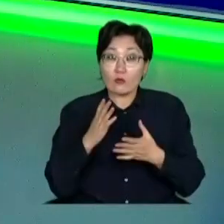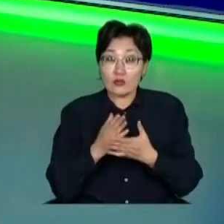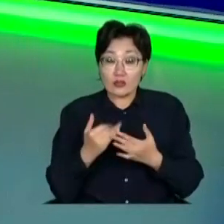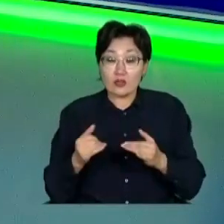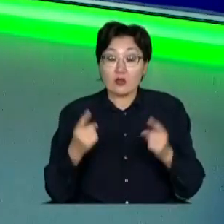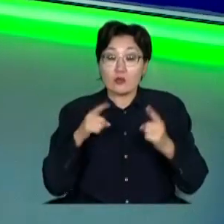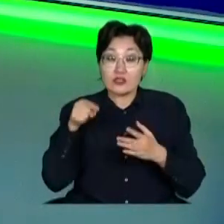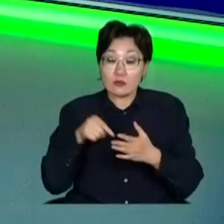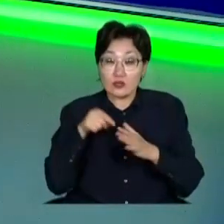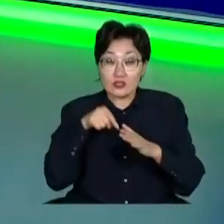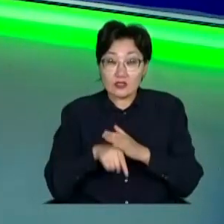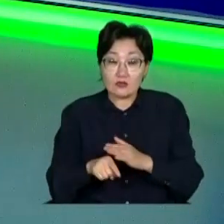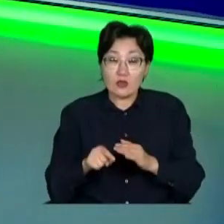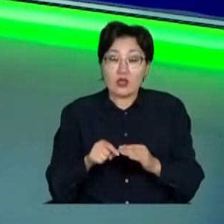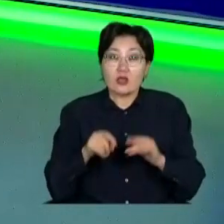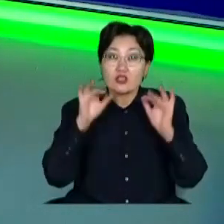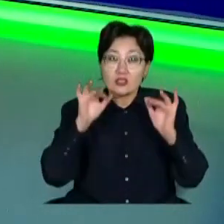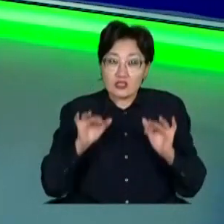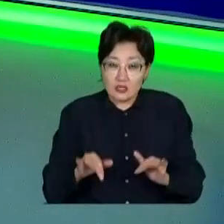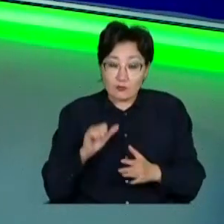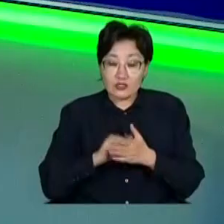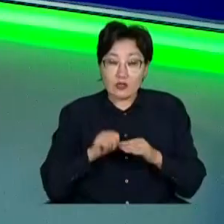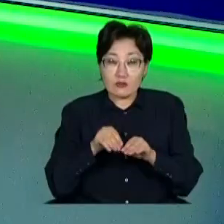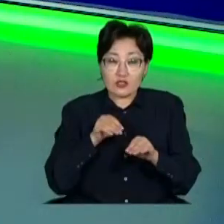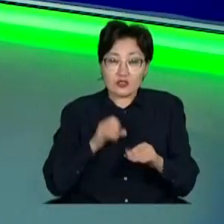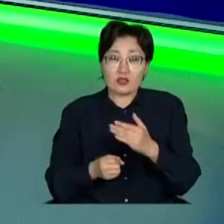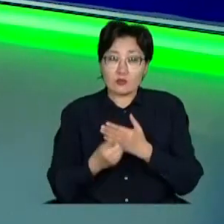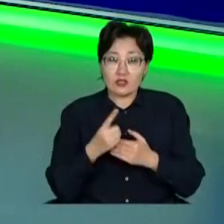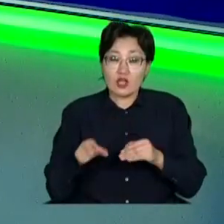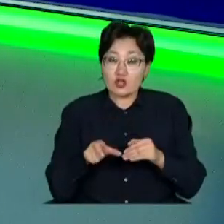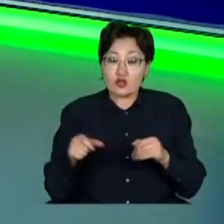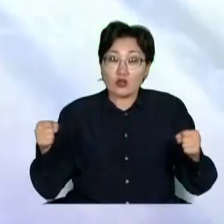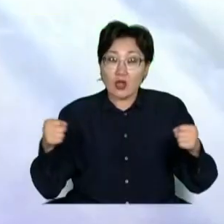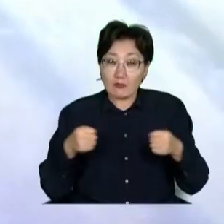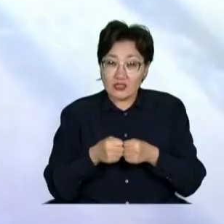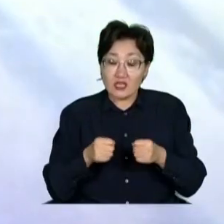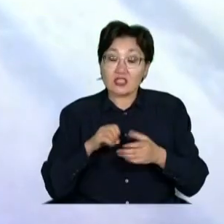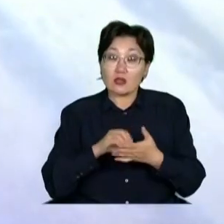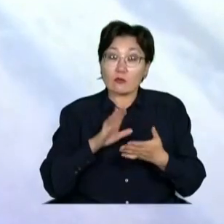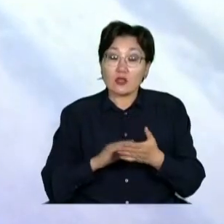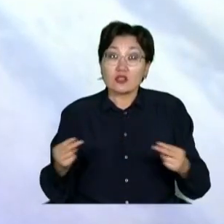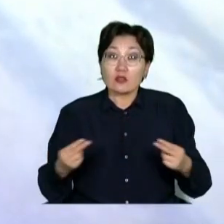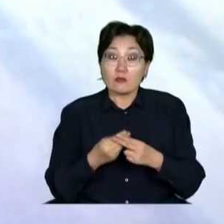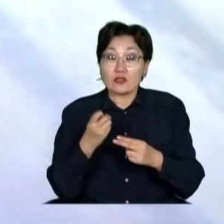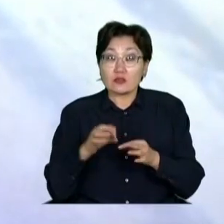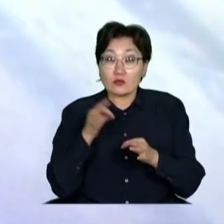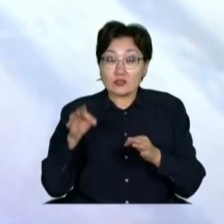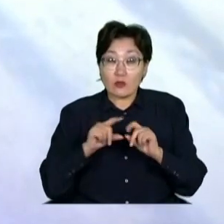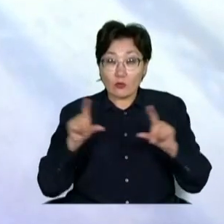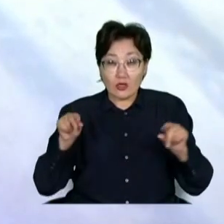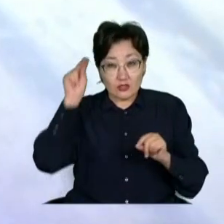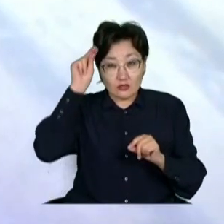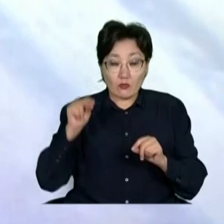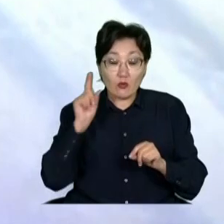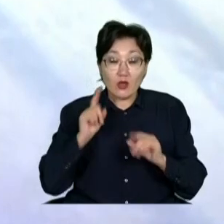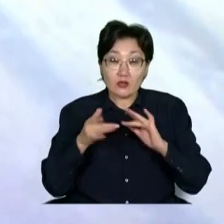үлкен қалалардың өзінде тоқтаусыз жауған қардан кептеліс көбейіп, жол апаттары да тіркеліп жатыр. Елорда мен бірнеше өңірде мектептер уақытша